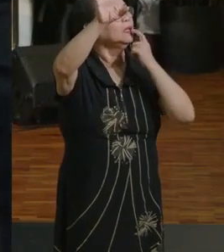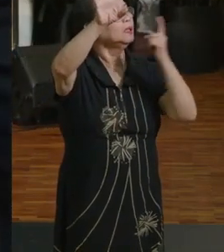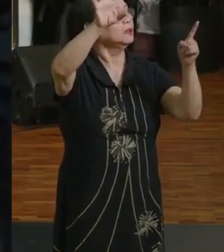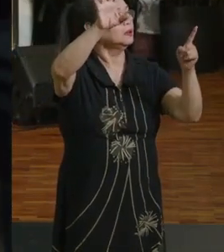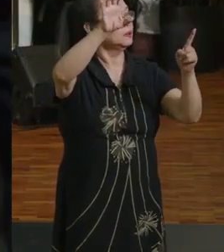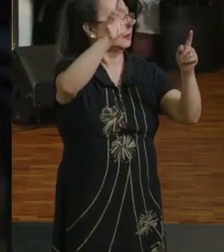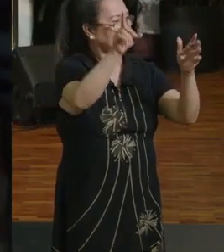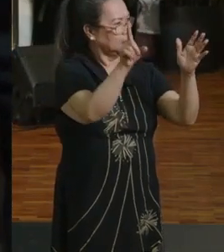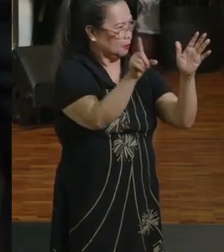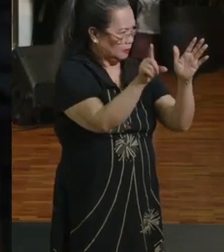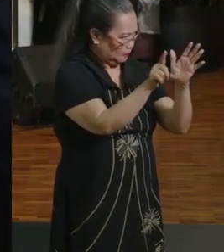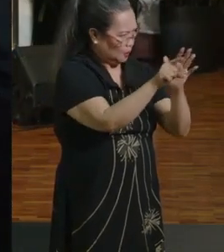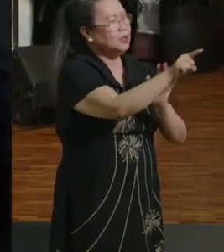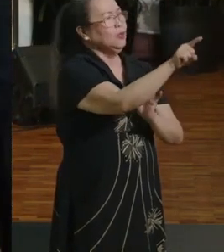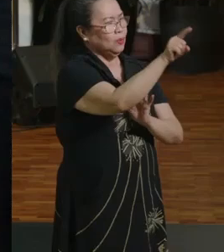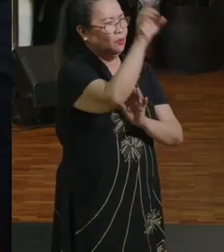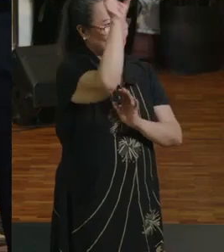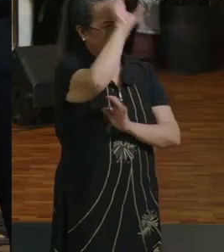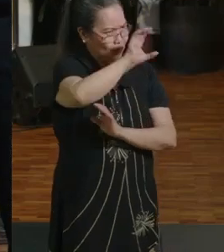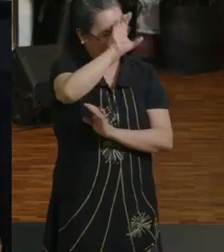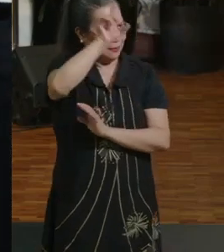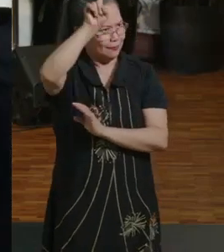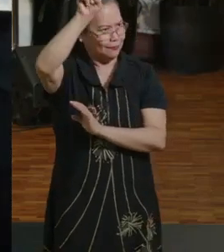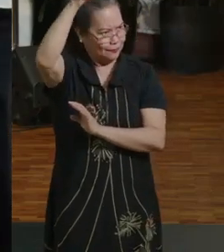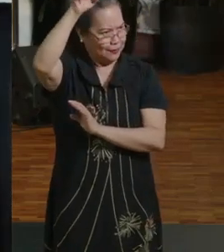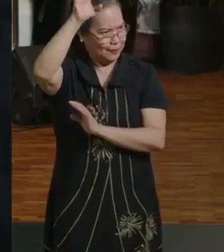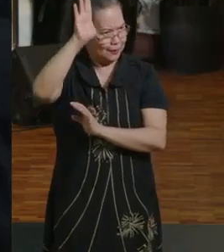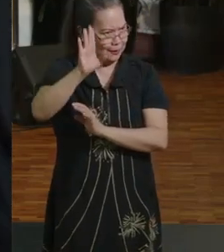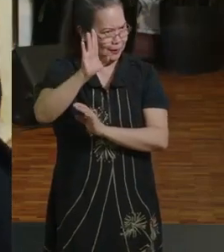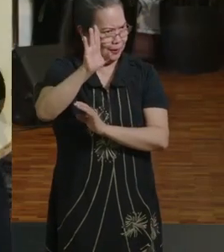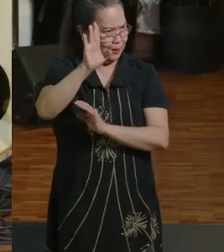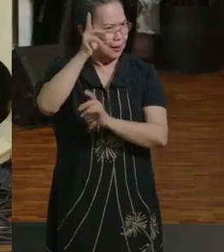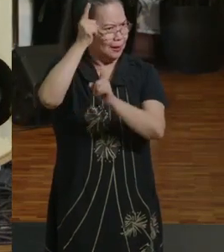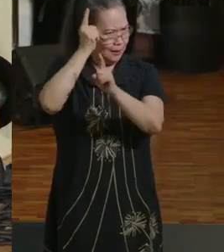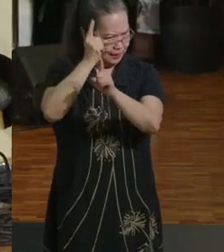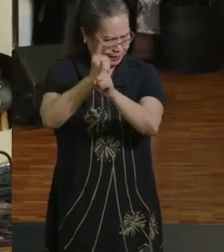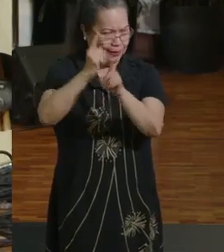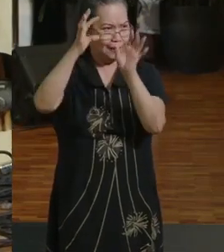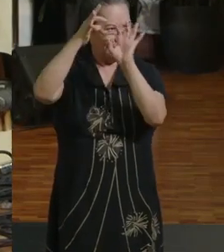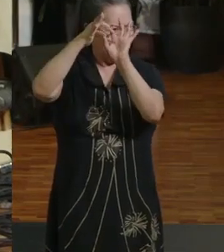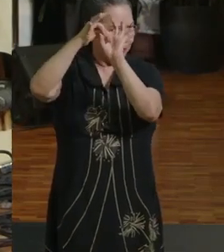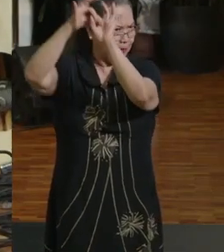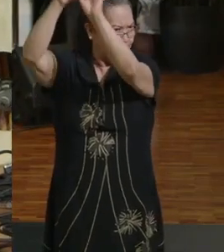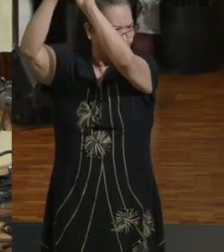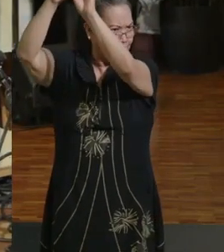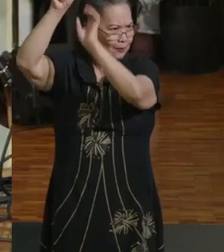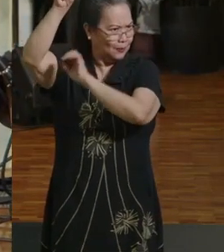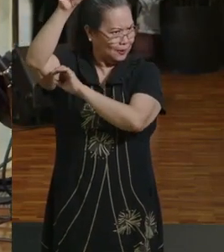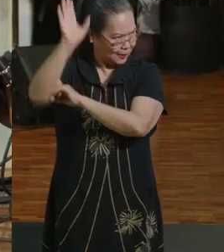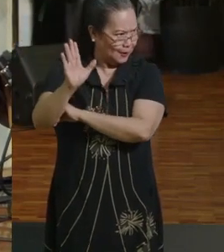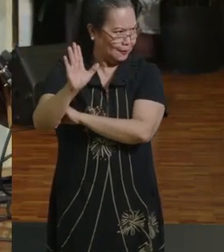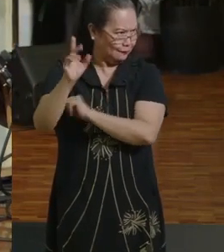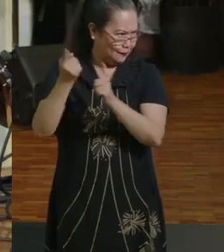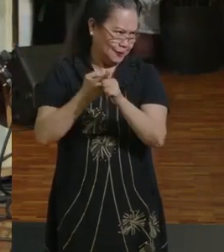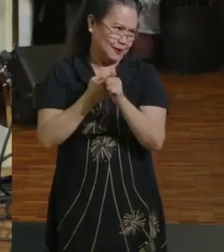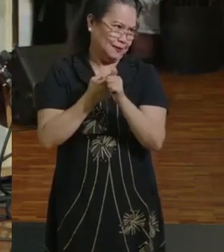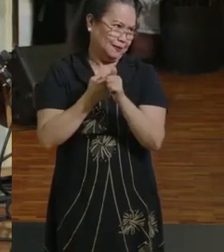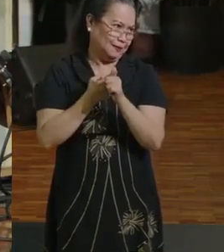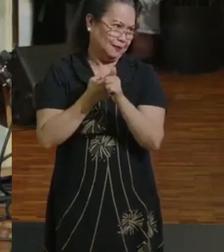kingdom. Maging tama muna ang inyong kaugnayan sa hari.